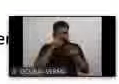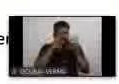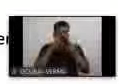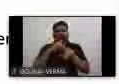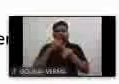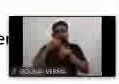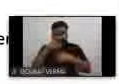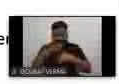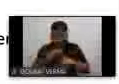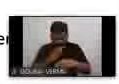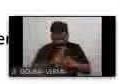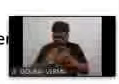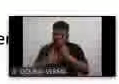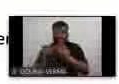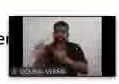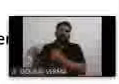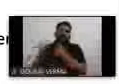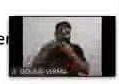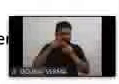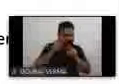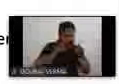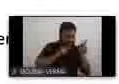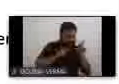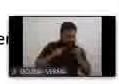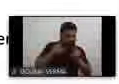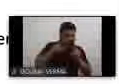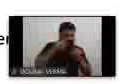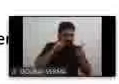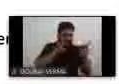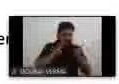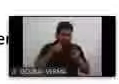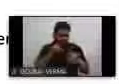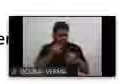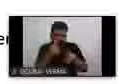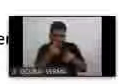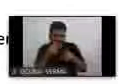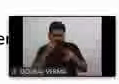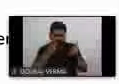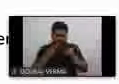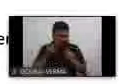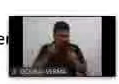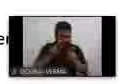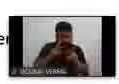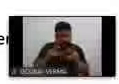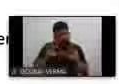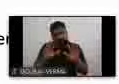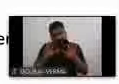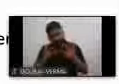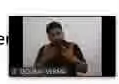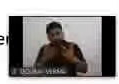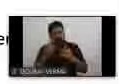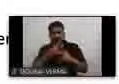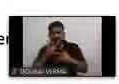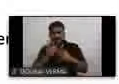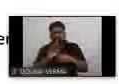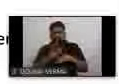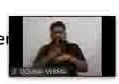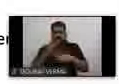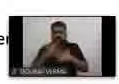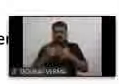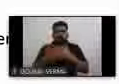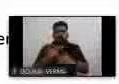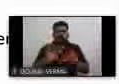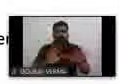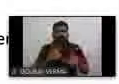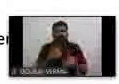एंड लुक एट हाउ द चाइल्ड वाज यूजिंग हिज विजन, वेदर ही वाज यूजिंग थ्रू विजन और वाज यूजिंग थ्रू अदर सेंसरी इनपुट्स.